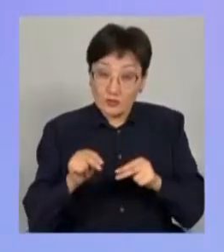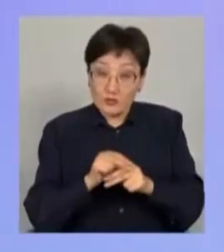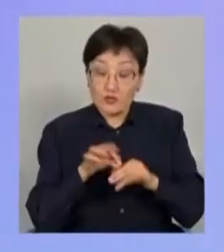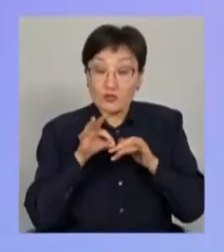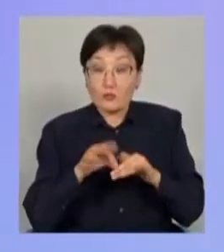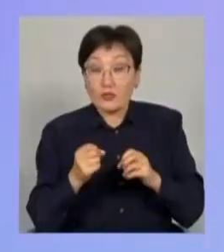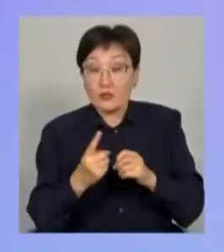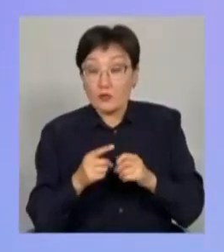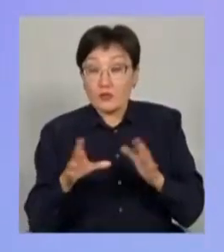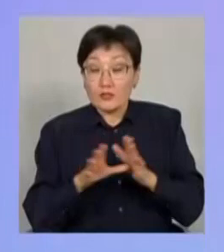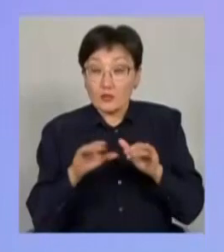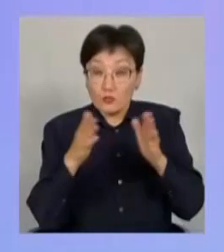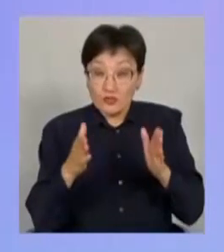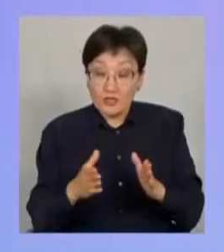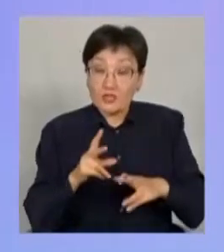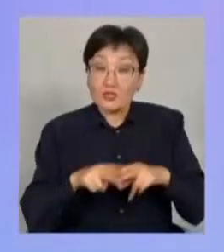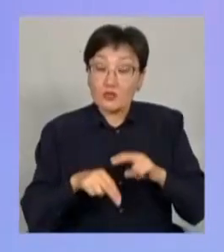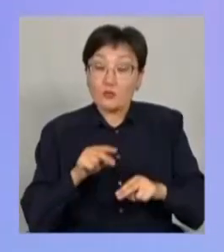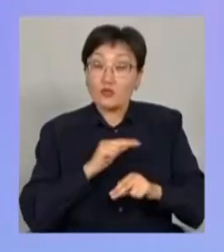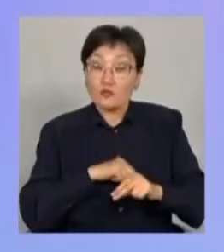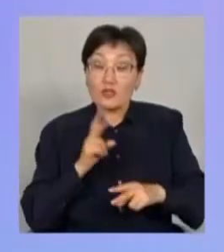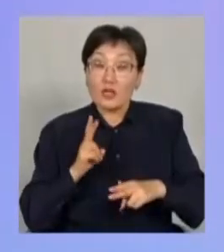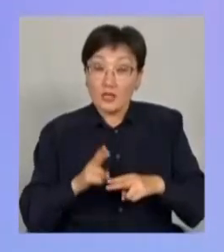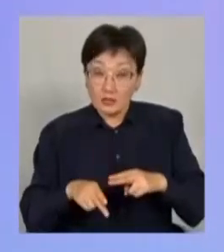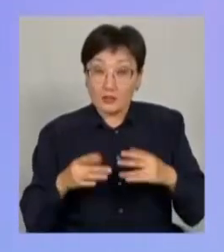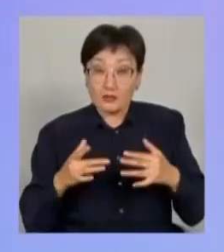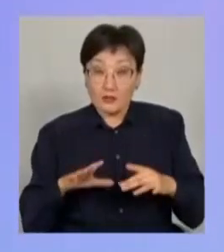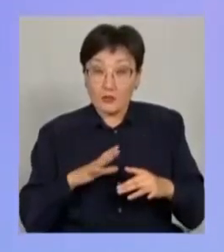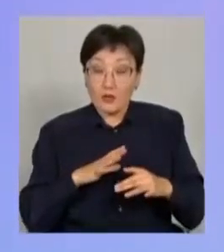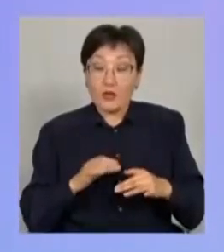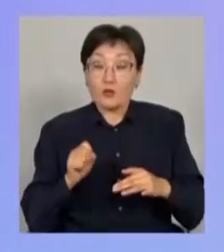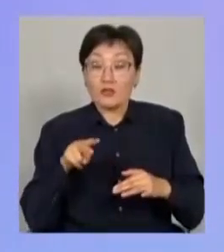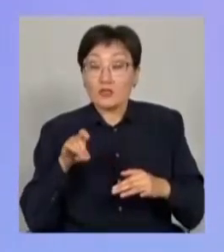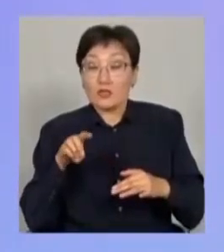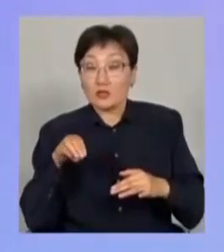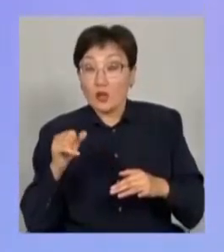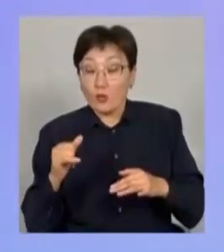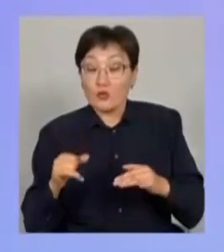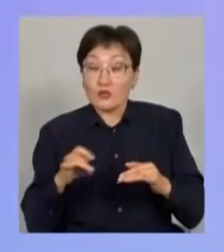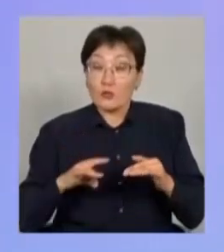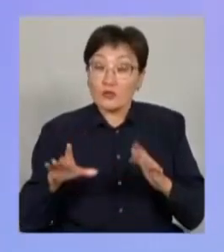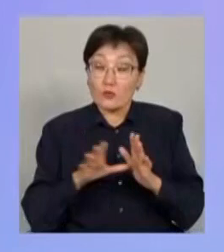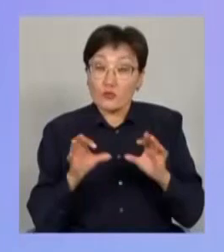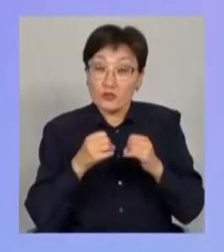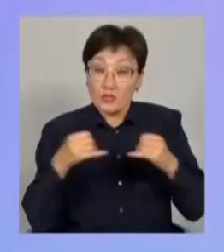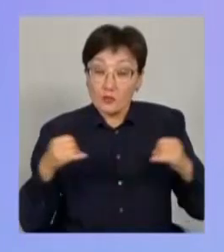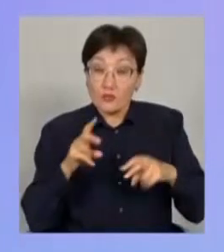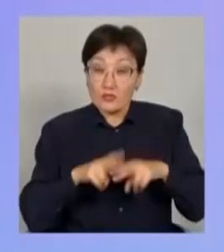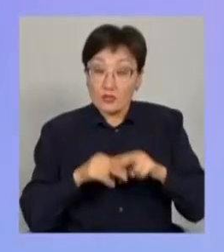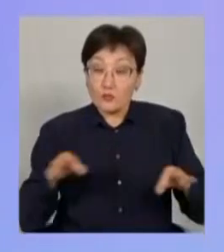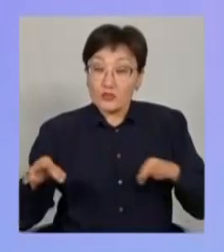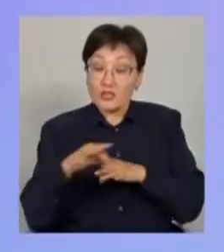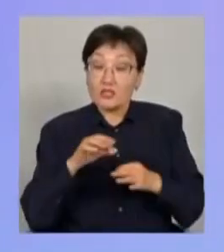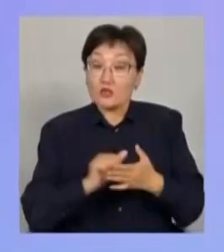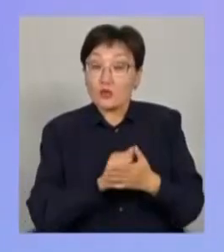және 11 трансформаторлық постанция салу жұмыстарын аяқтадық. Асқартау шағын аудандағы электр желілерін салу үшін жобалау